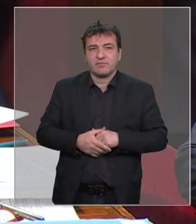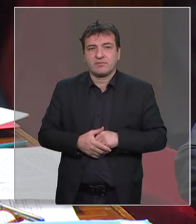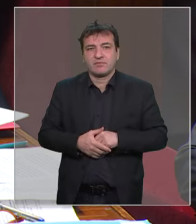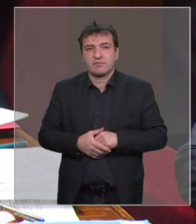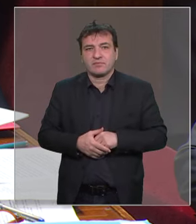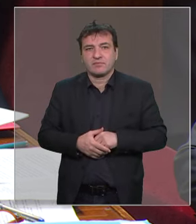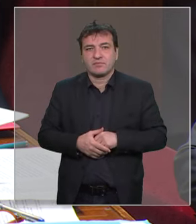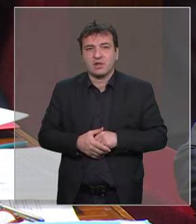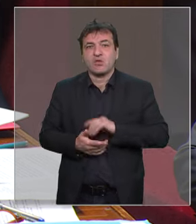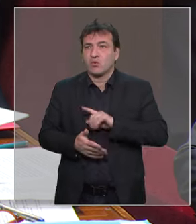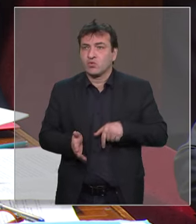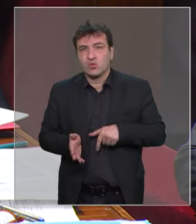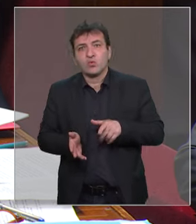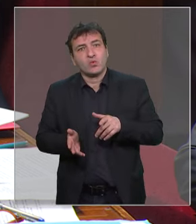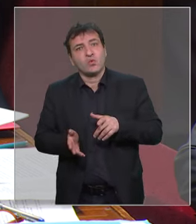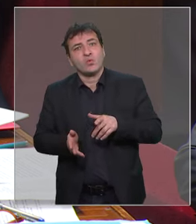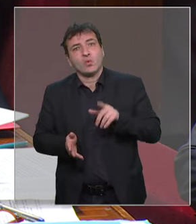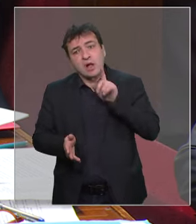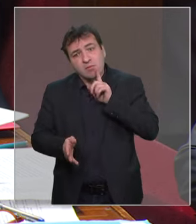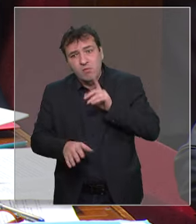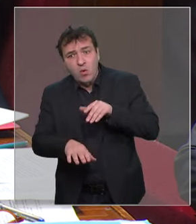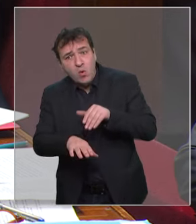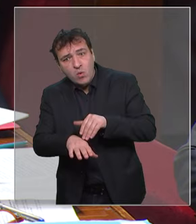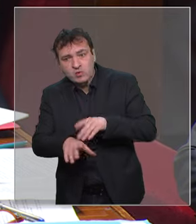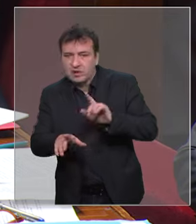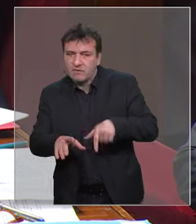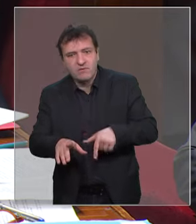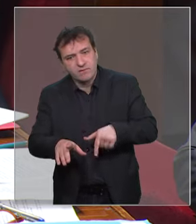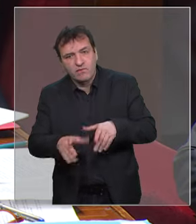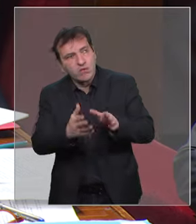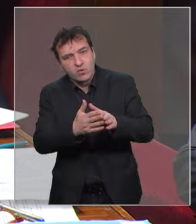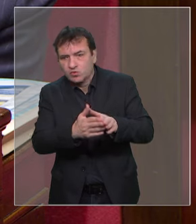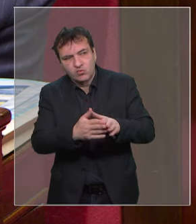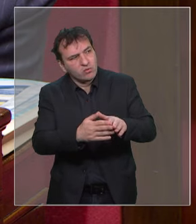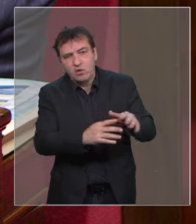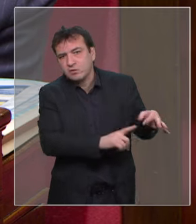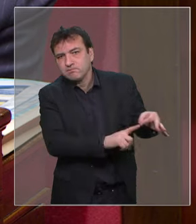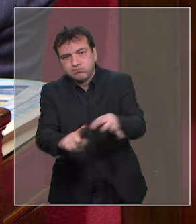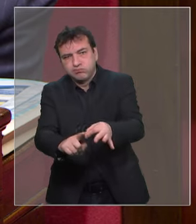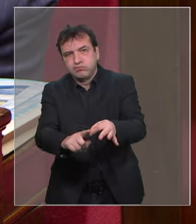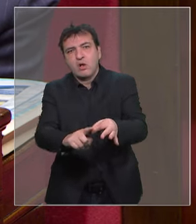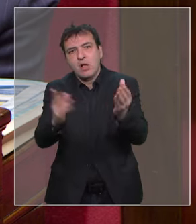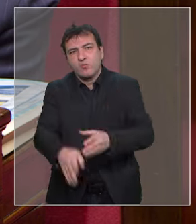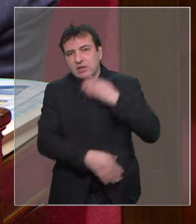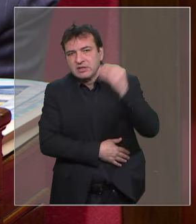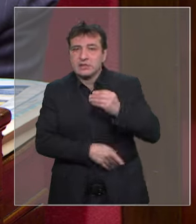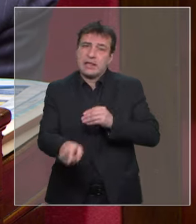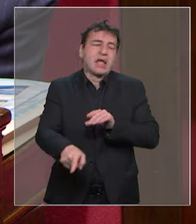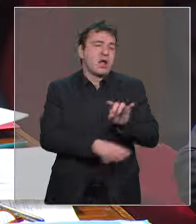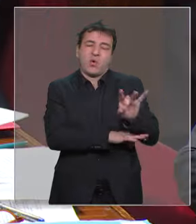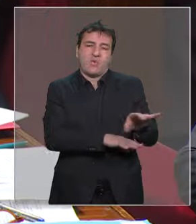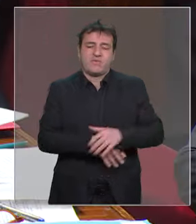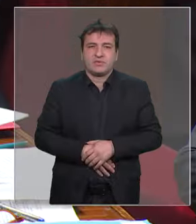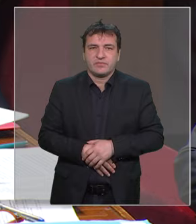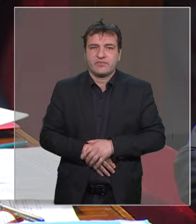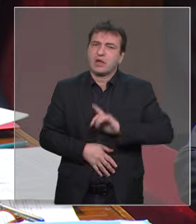un placement d'office de son fils, ce qu'elle a refusé de faire. Faut-il compléter notre arsenal juridique ? Nous aurons à en